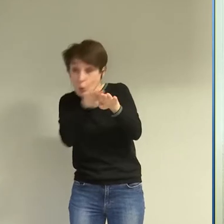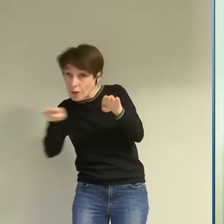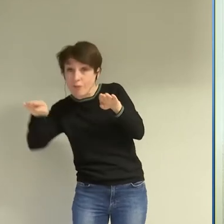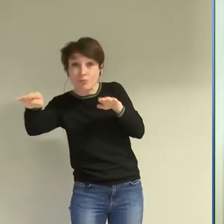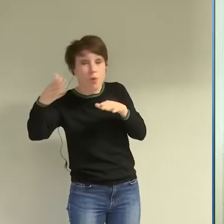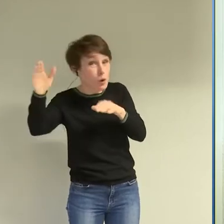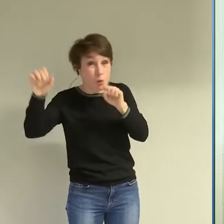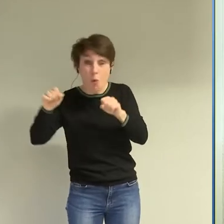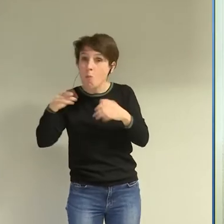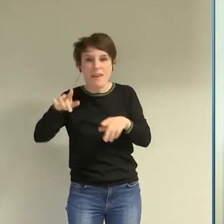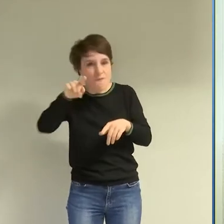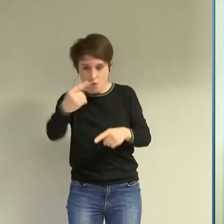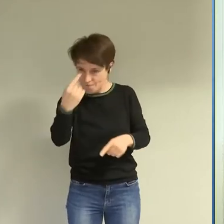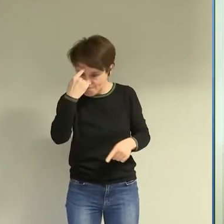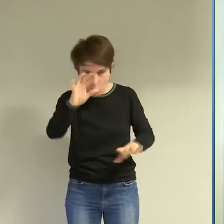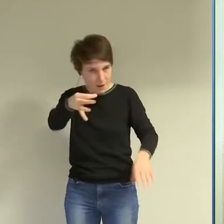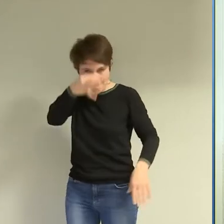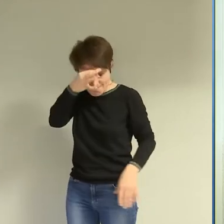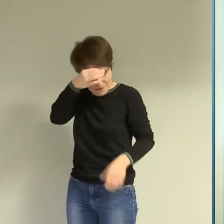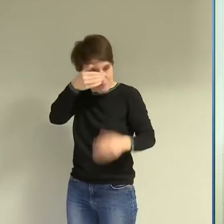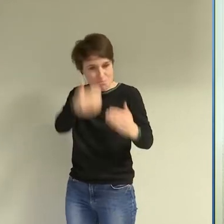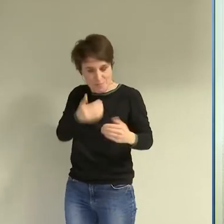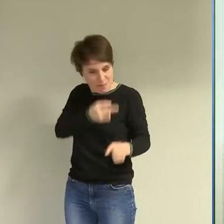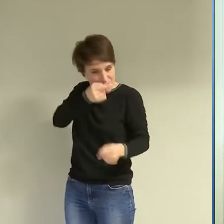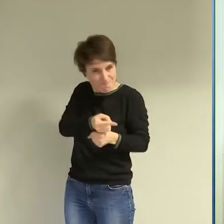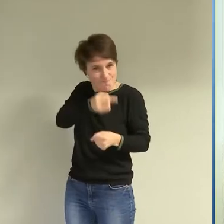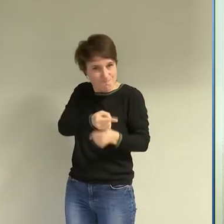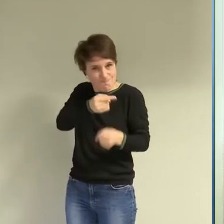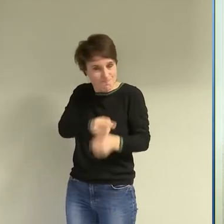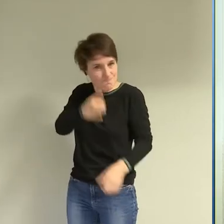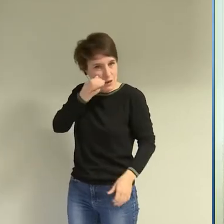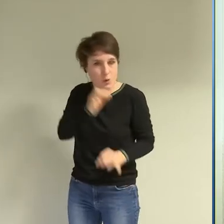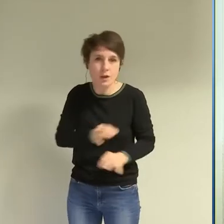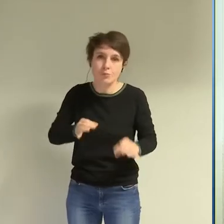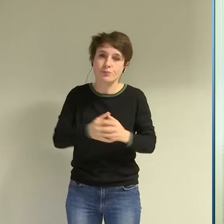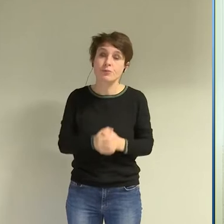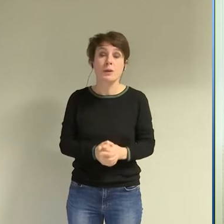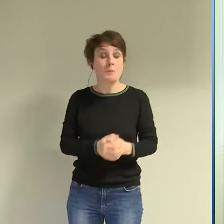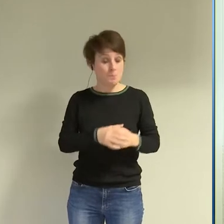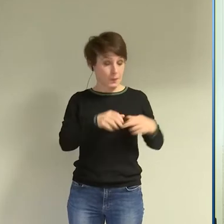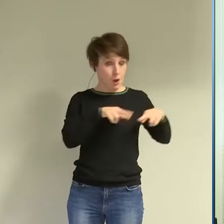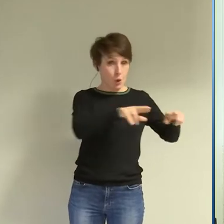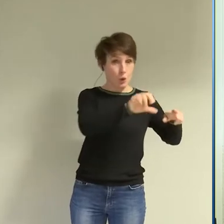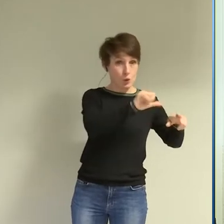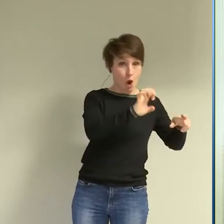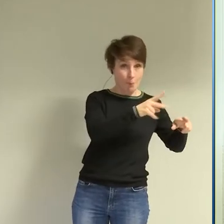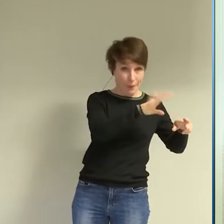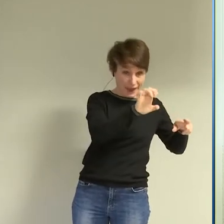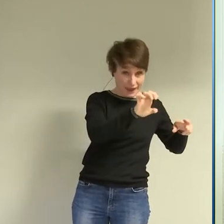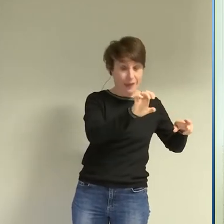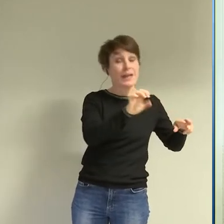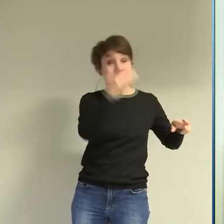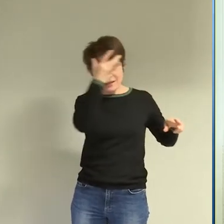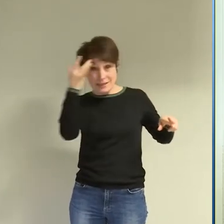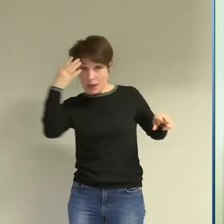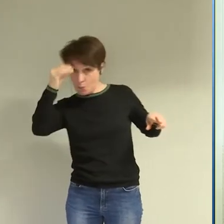persistez sans dénier les écouter la partie du cours berriat entre la rue ampère et saint bruno est quant à elle en train